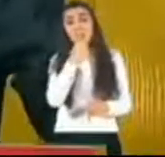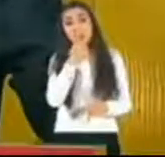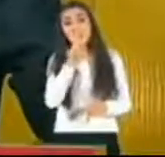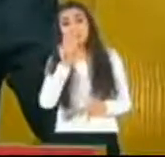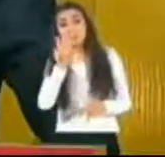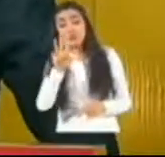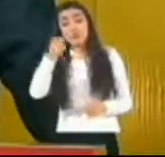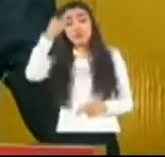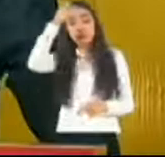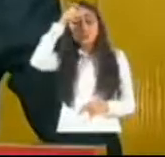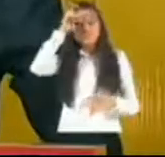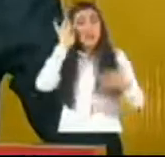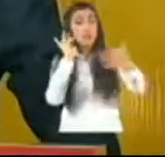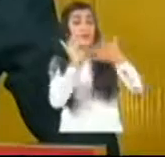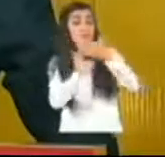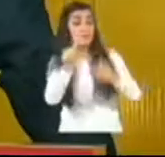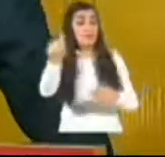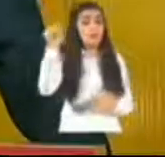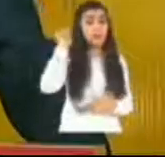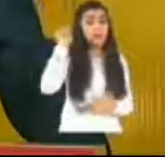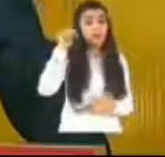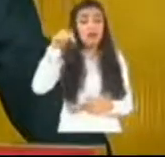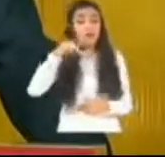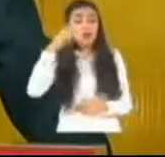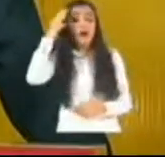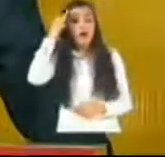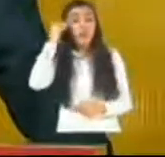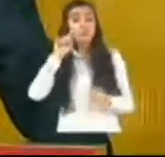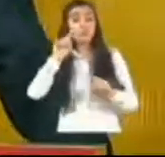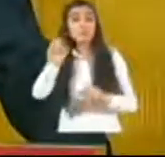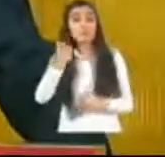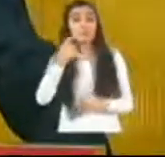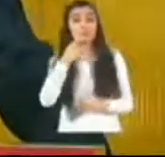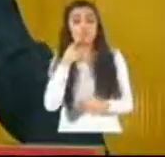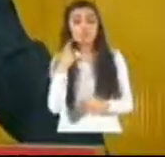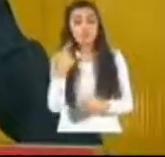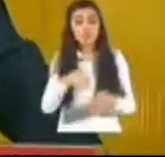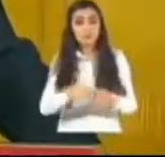ülke Türkiye hedefinin arkasında bu anlayış bulunuyordu.